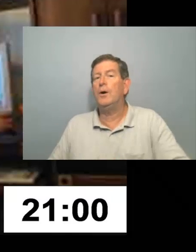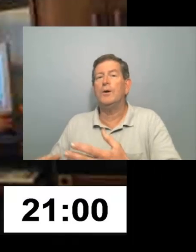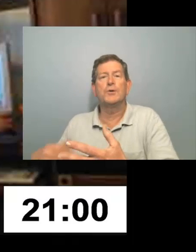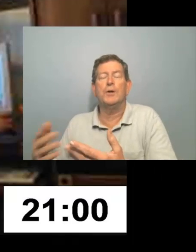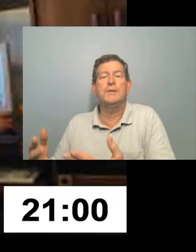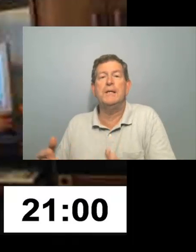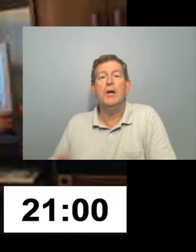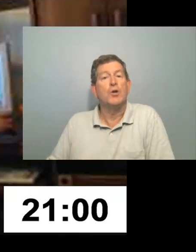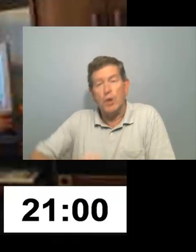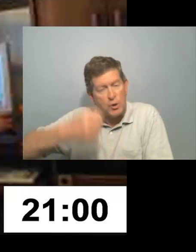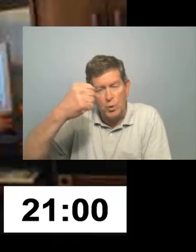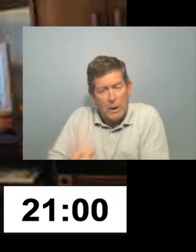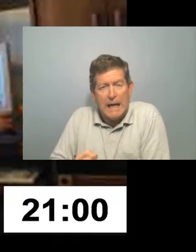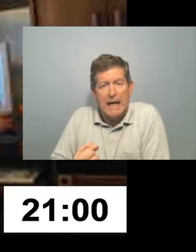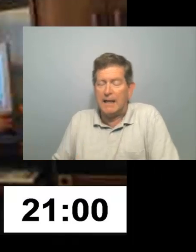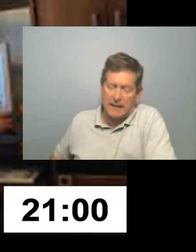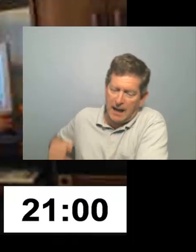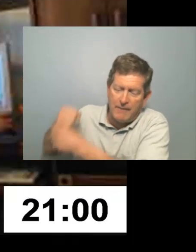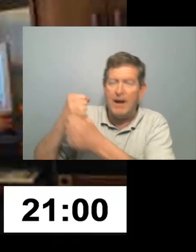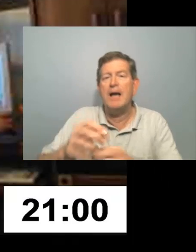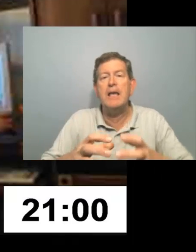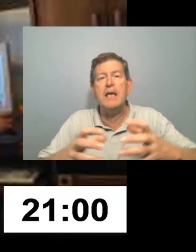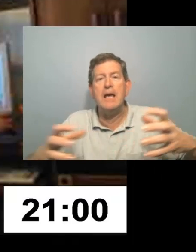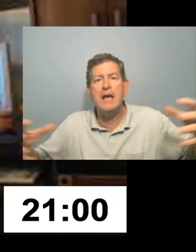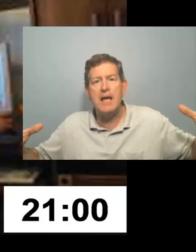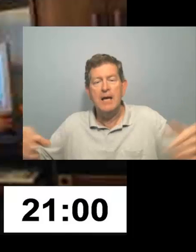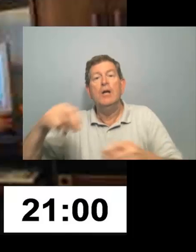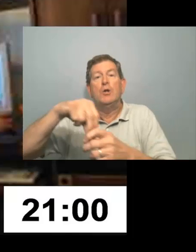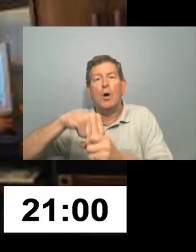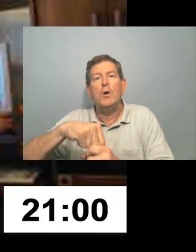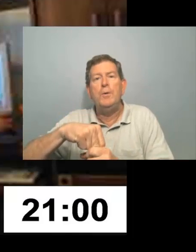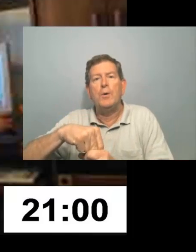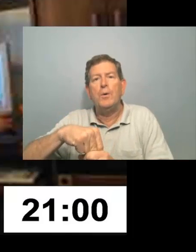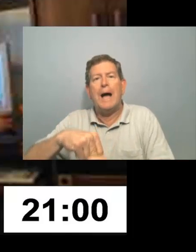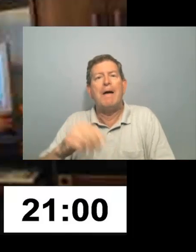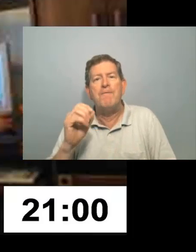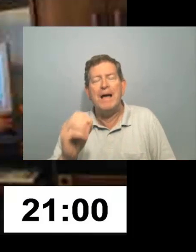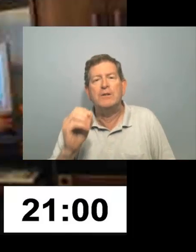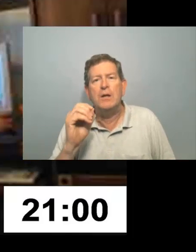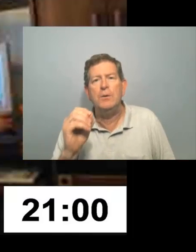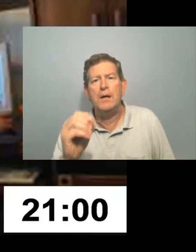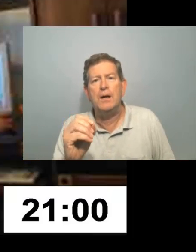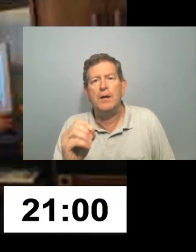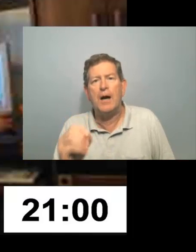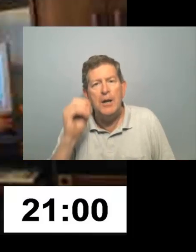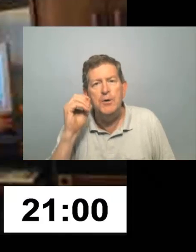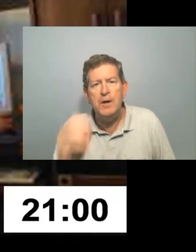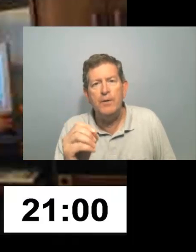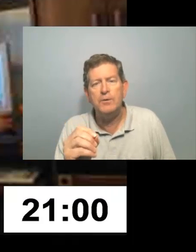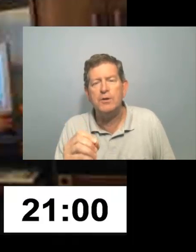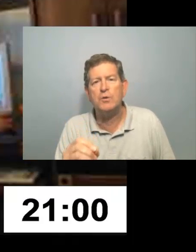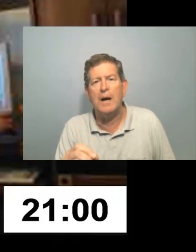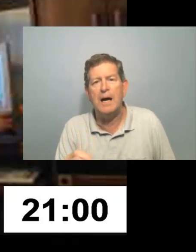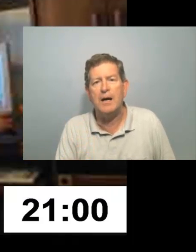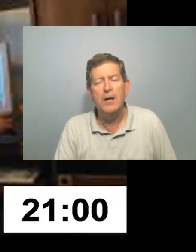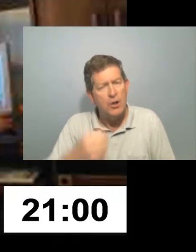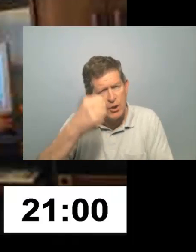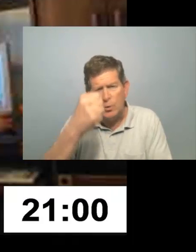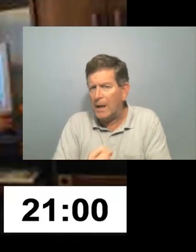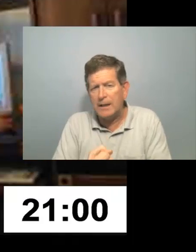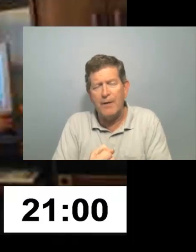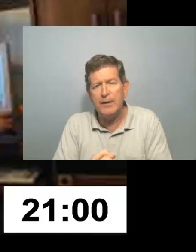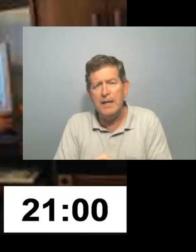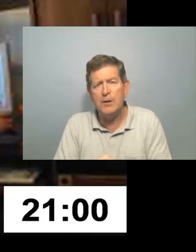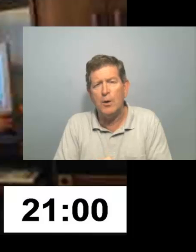Bon, encore, John dit, je dois travailler dans le bureau à 21h, à 9h du soir.